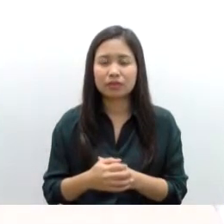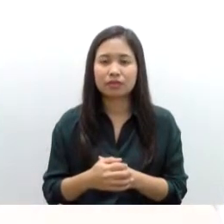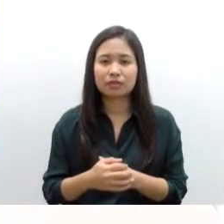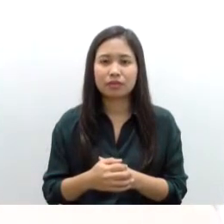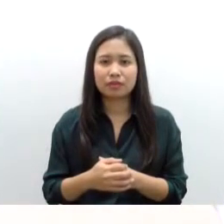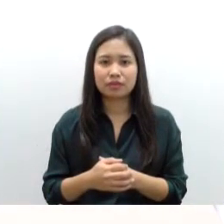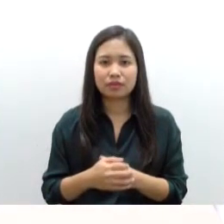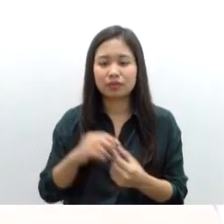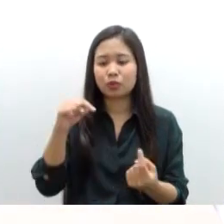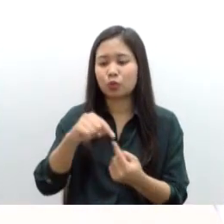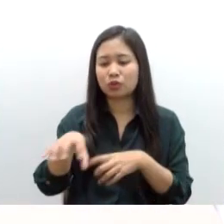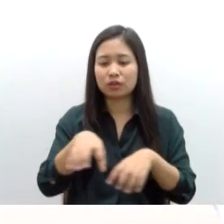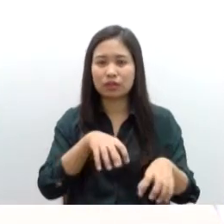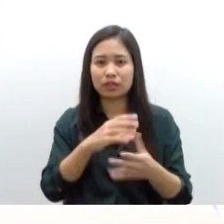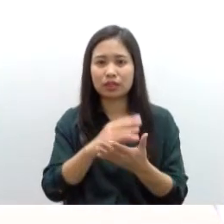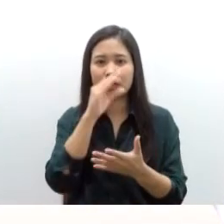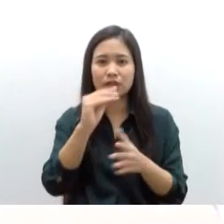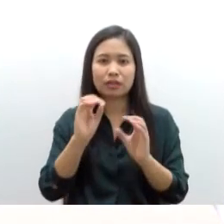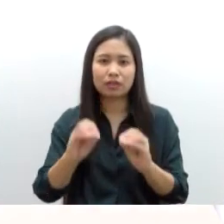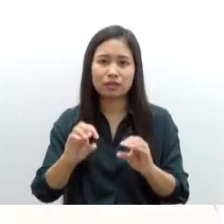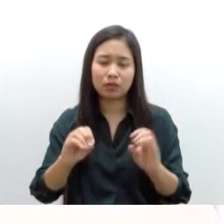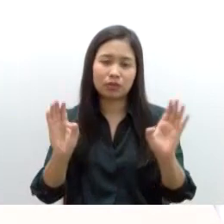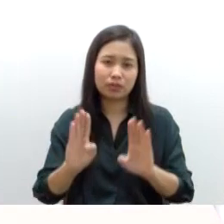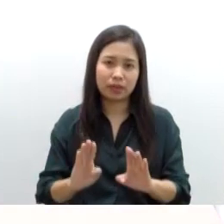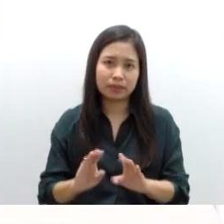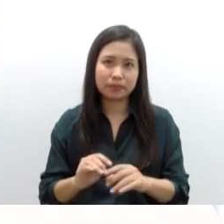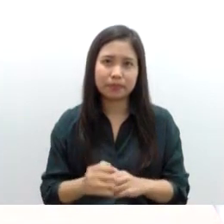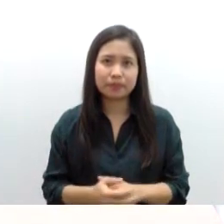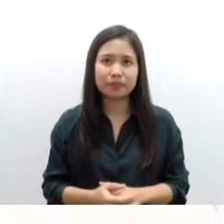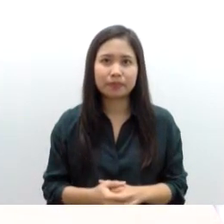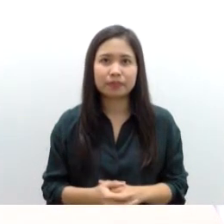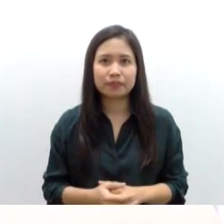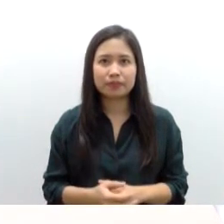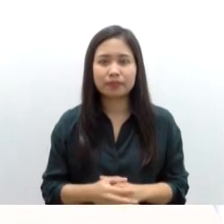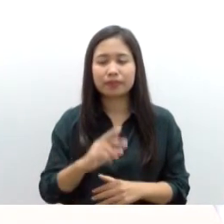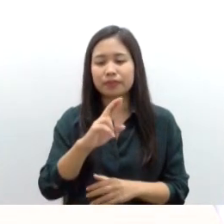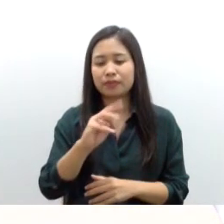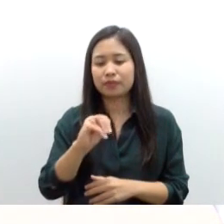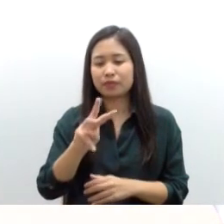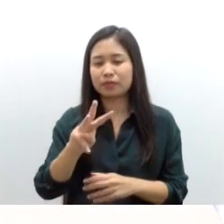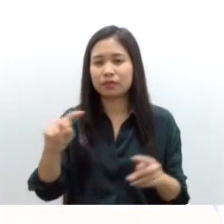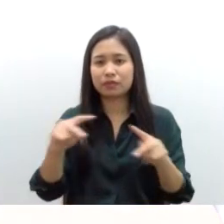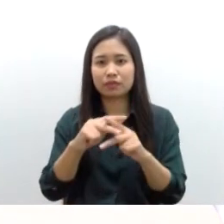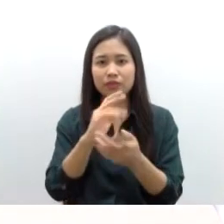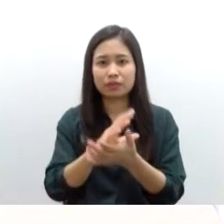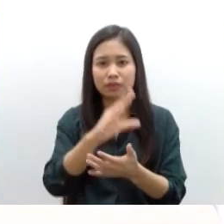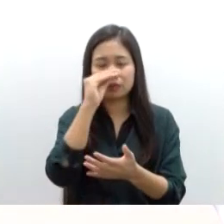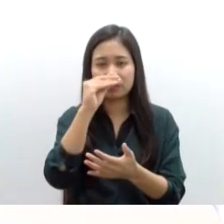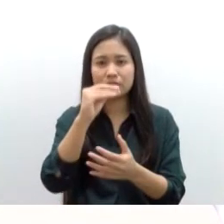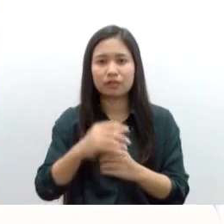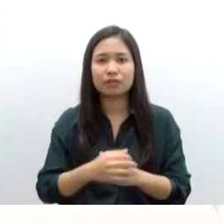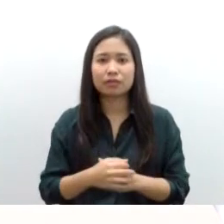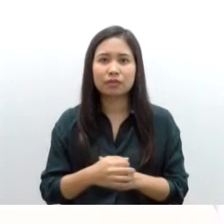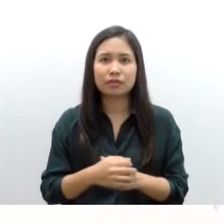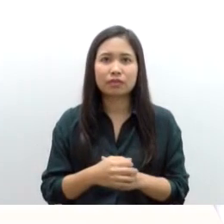จัดการเรียนการสอนนะครับทางไกลนะครับครับท่านรัฐมนตรีว่าการกระทรวงศึกษาธิการนะครับได้